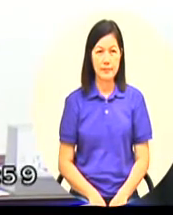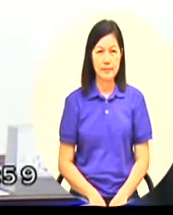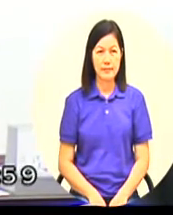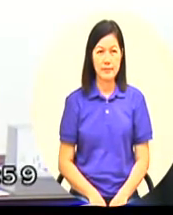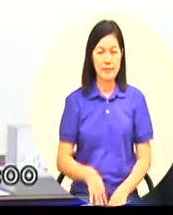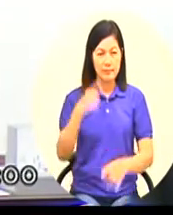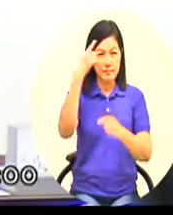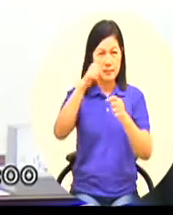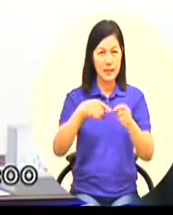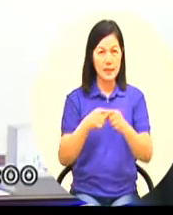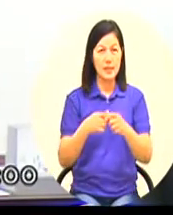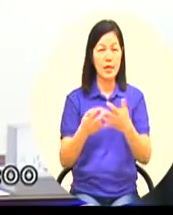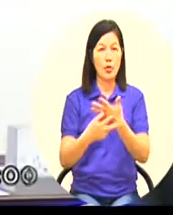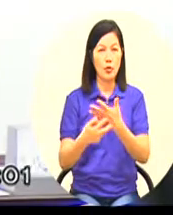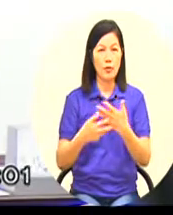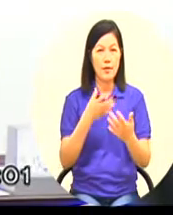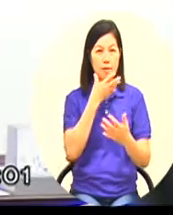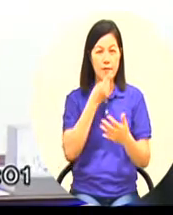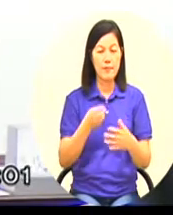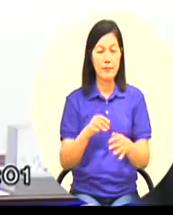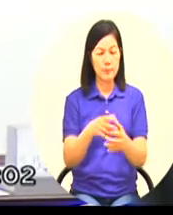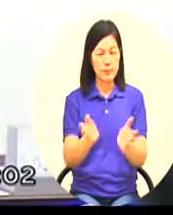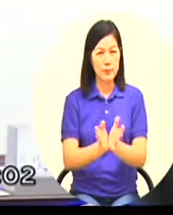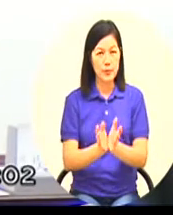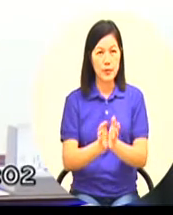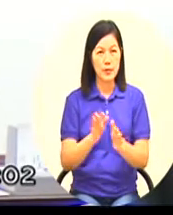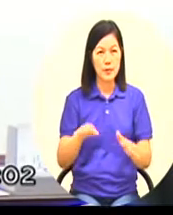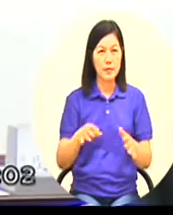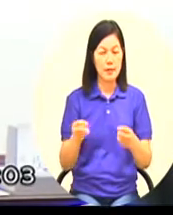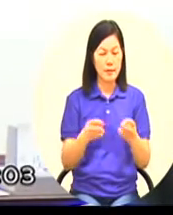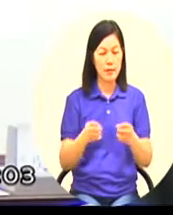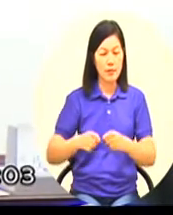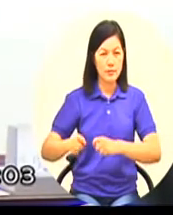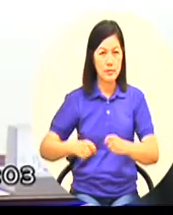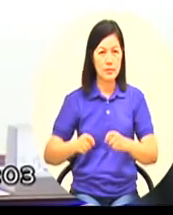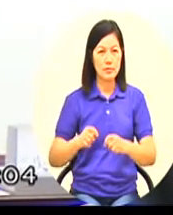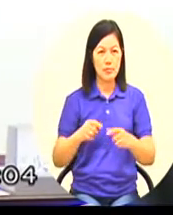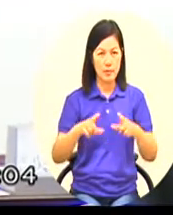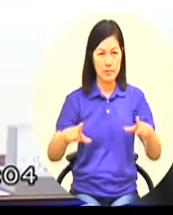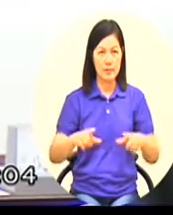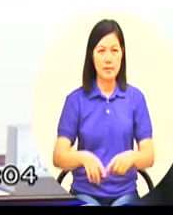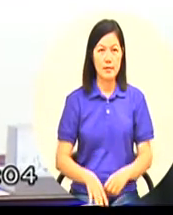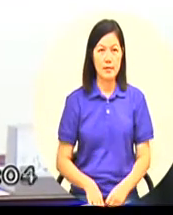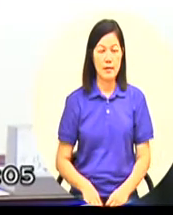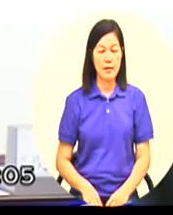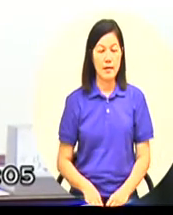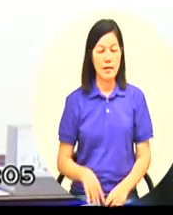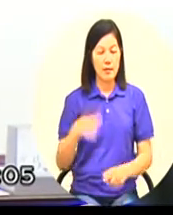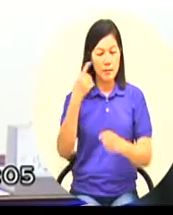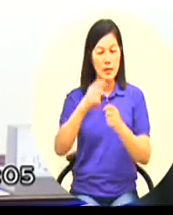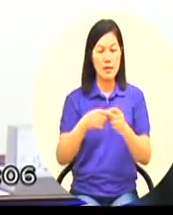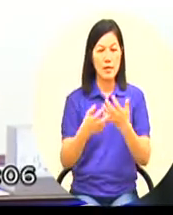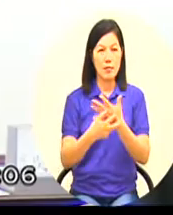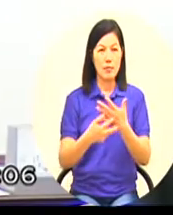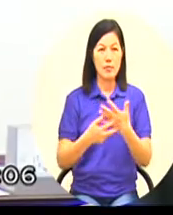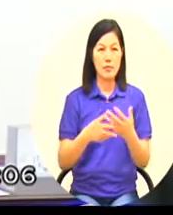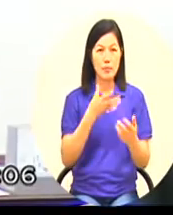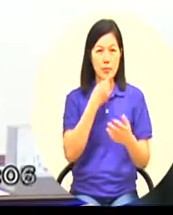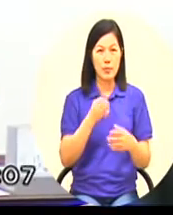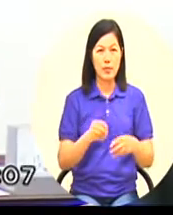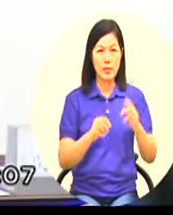明年卫福部啊，我们讨论一下比较重大的政策。明年卫福部它预定